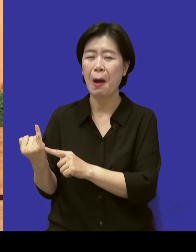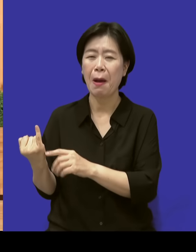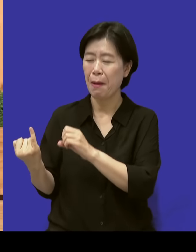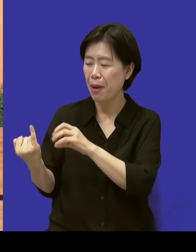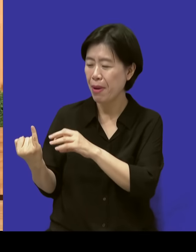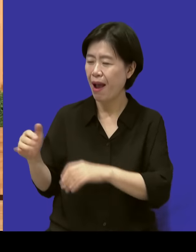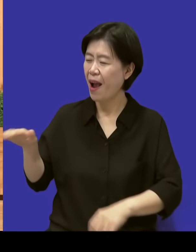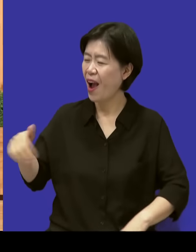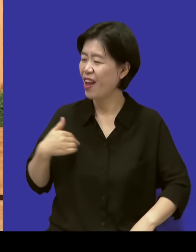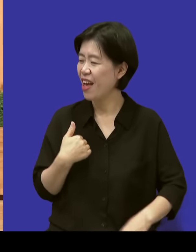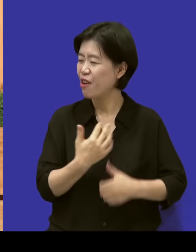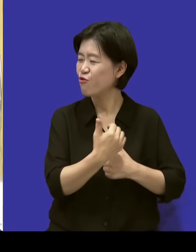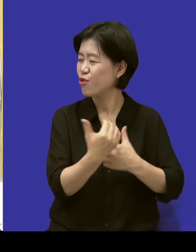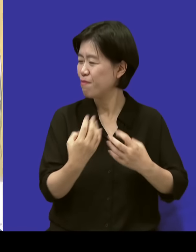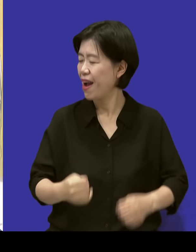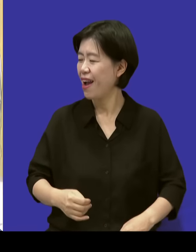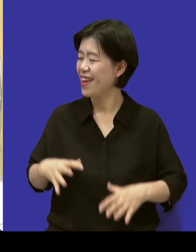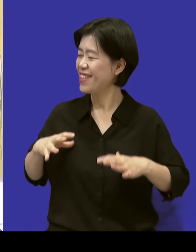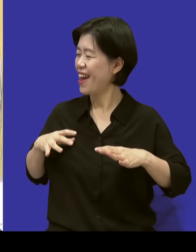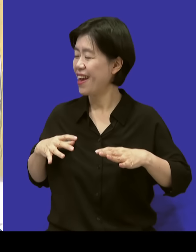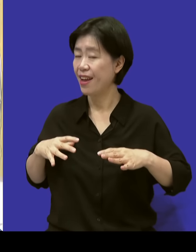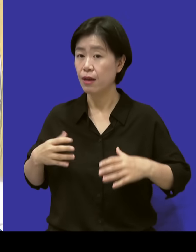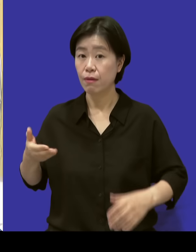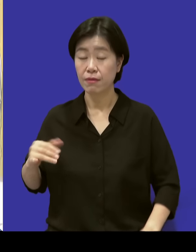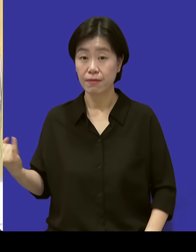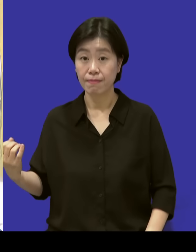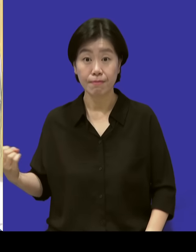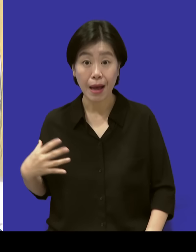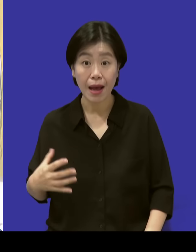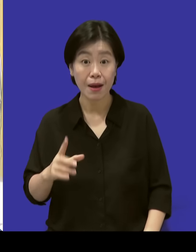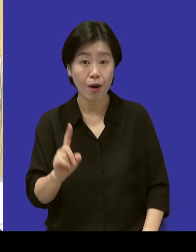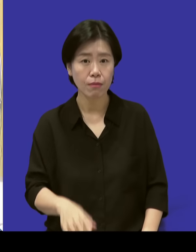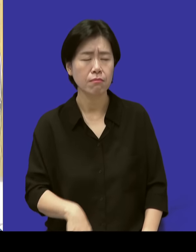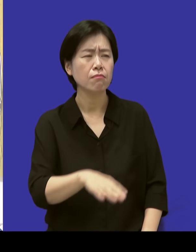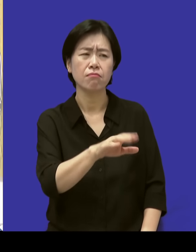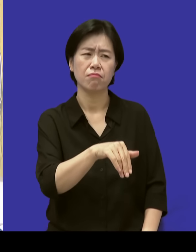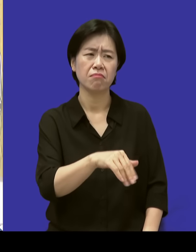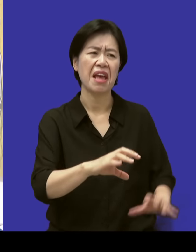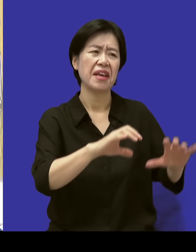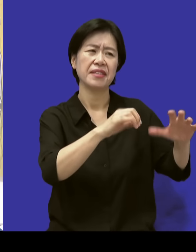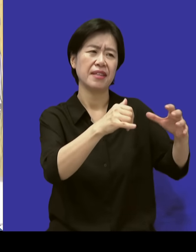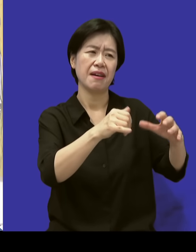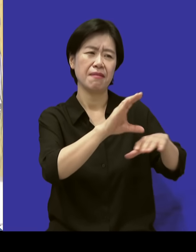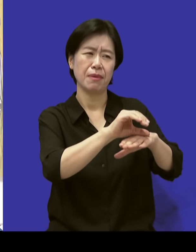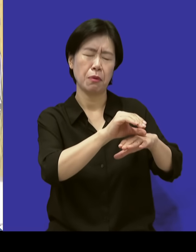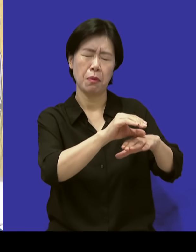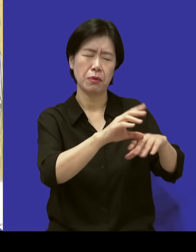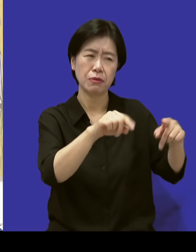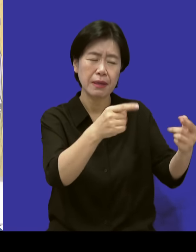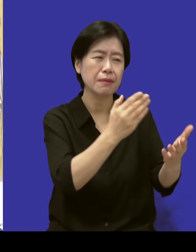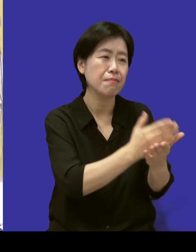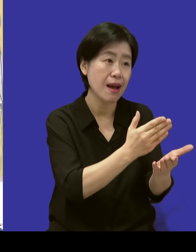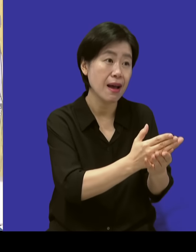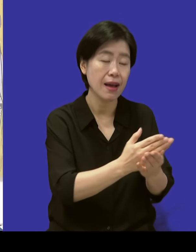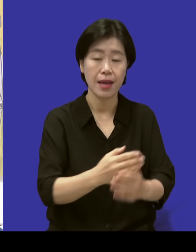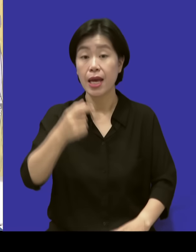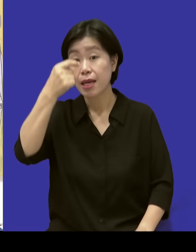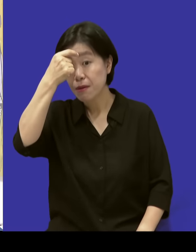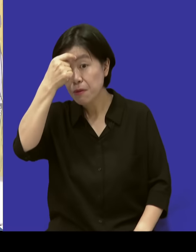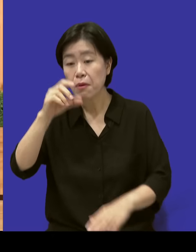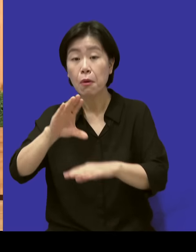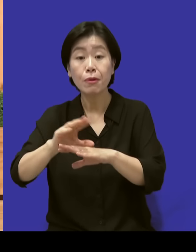이렇게 자랑을 예. 했었는데 예. 이제는 그런 거 말고 자기 기독교 방송 프로그램 나가서 예. 간증하는 거 이런